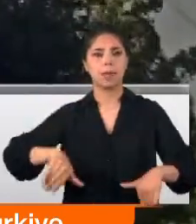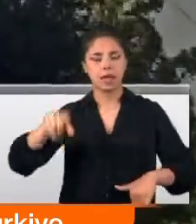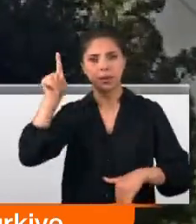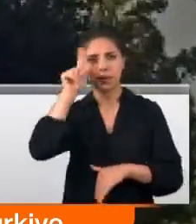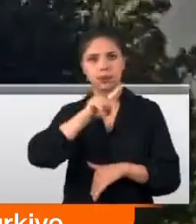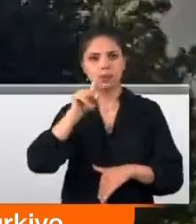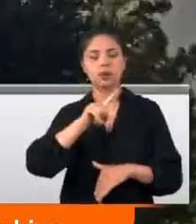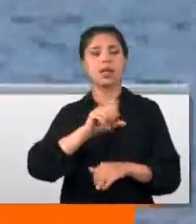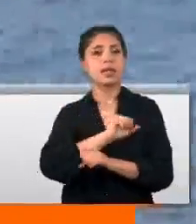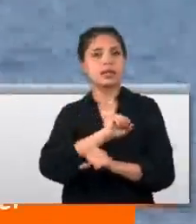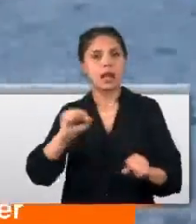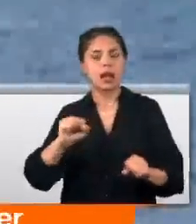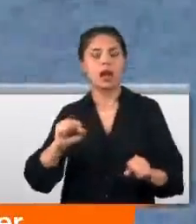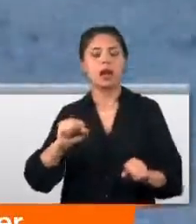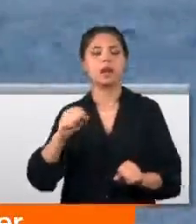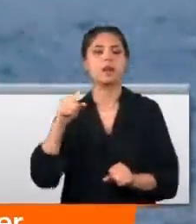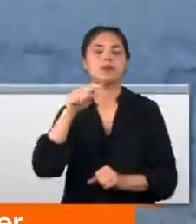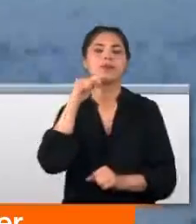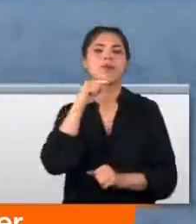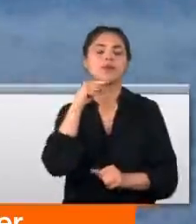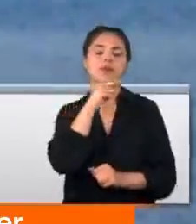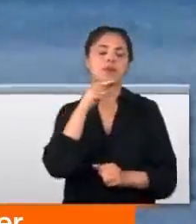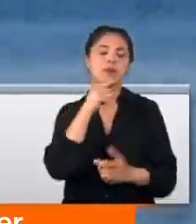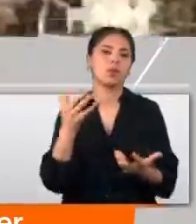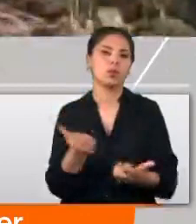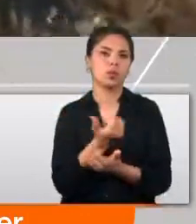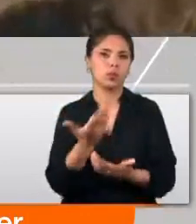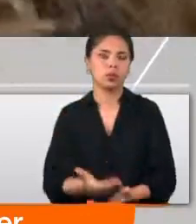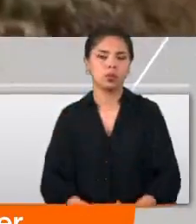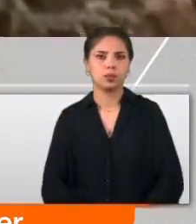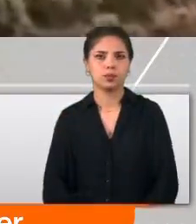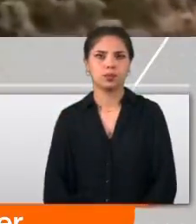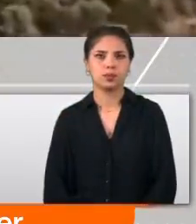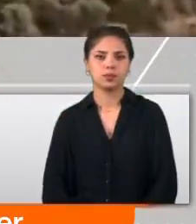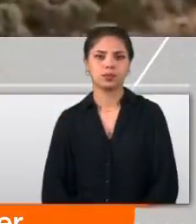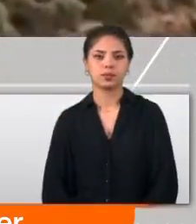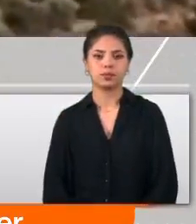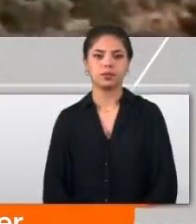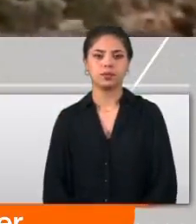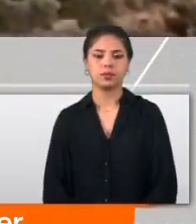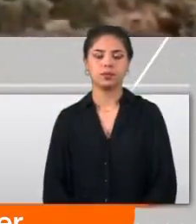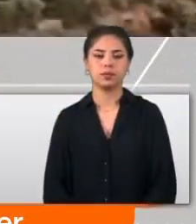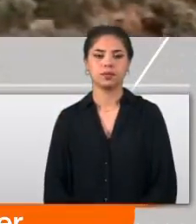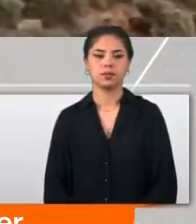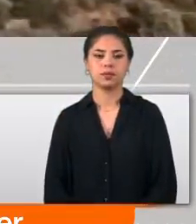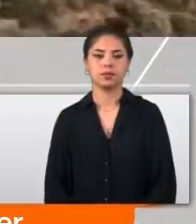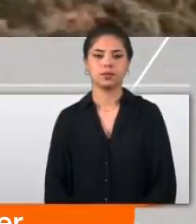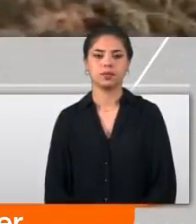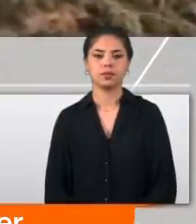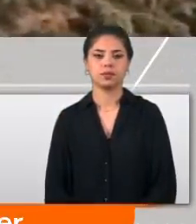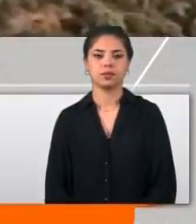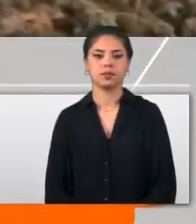facianın eşiğinden dönüldü. Aşağı yukarı bir 15-20 dakika oldu yangın başlayalı. Helikopterler müdahaleye gelmeye başladılar.